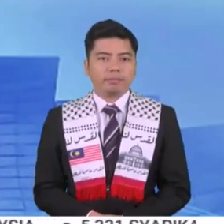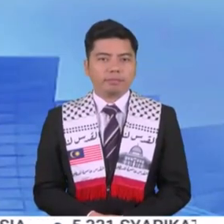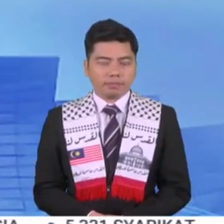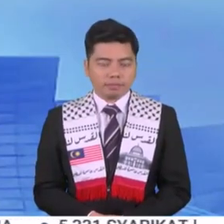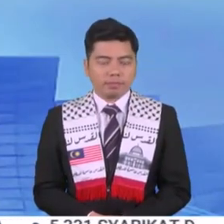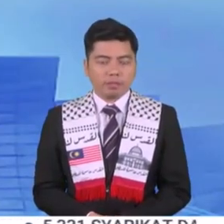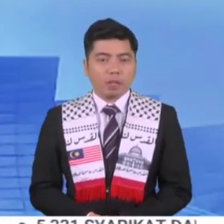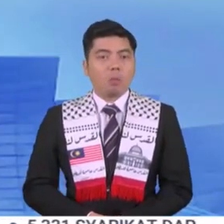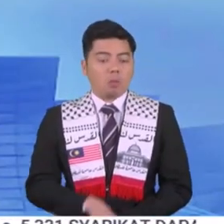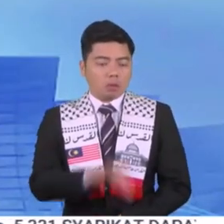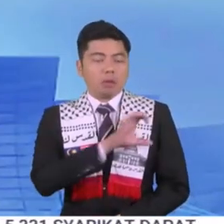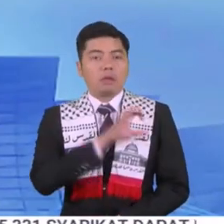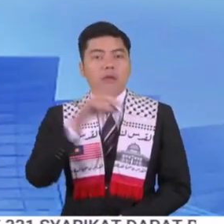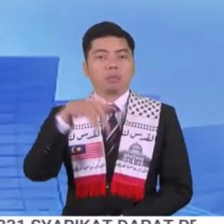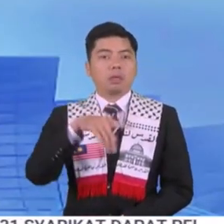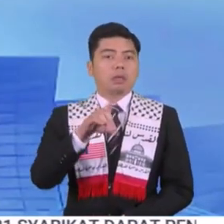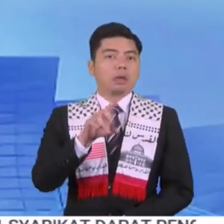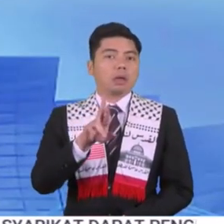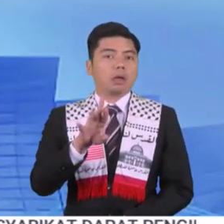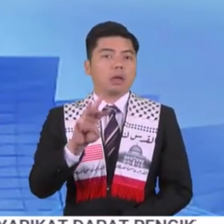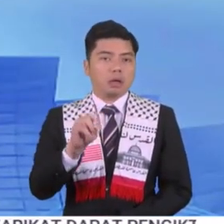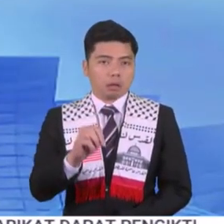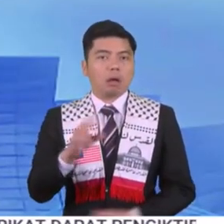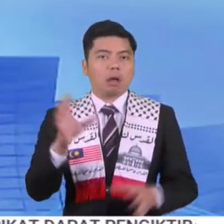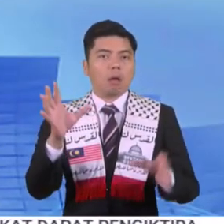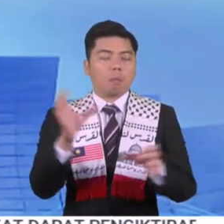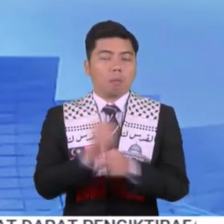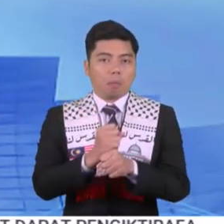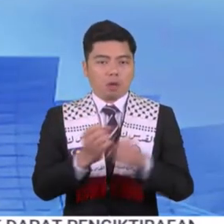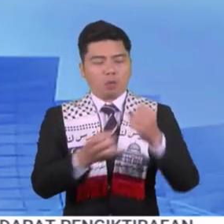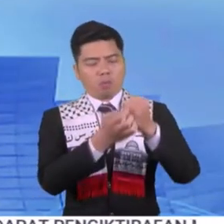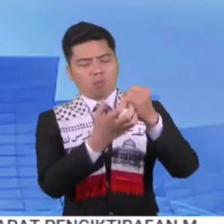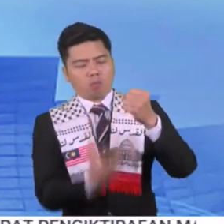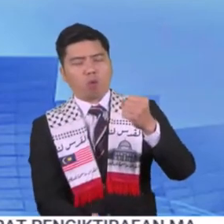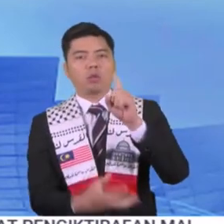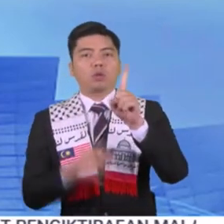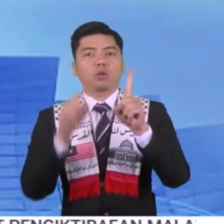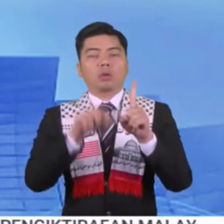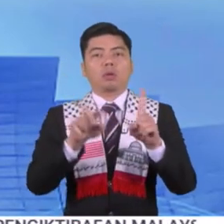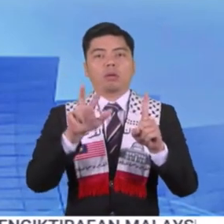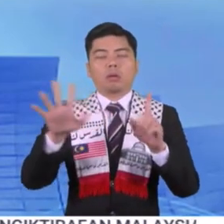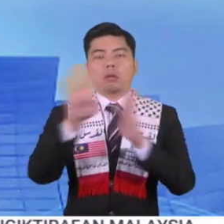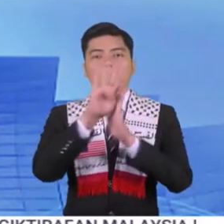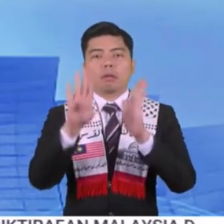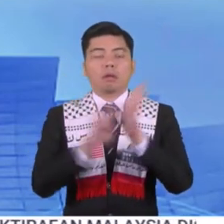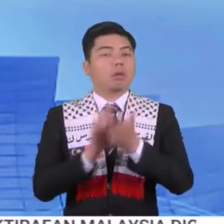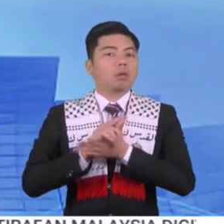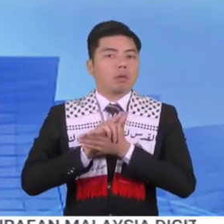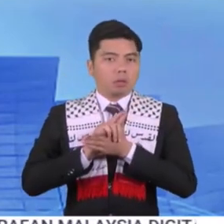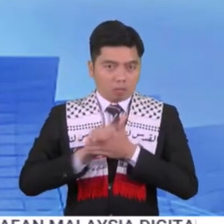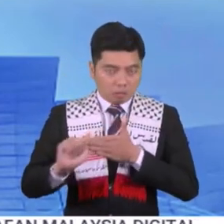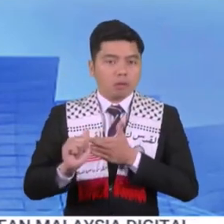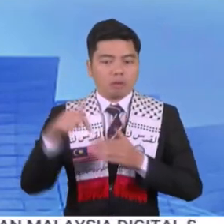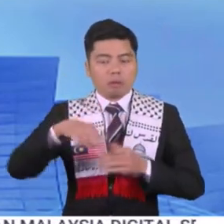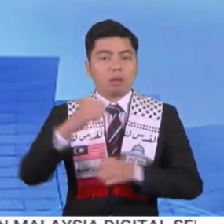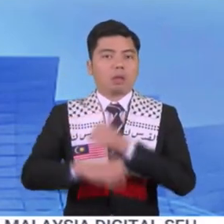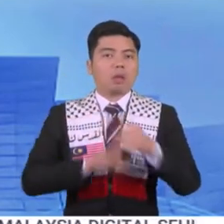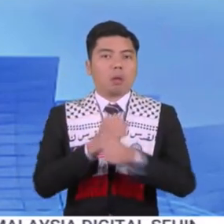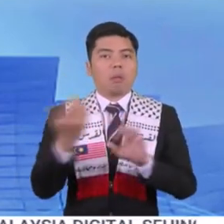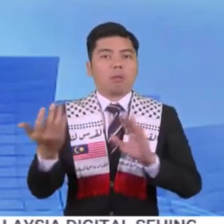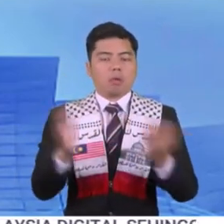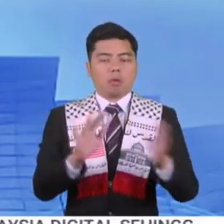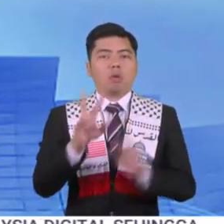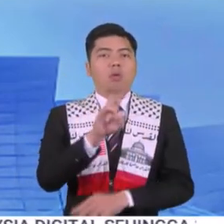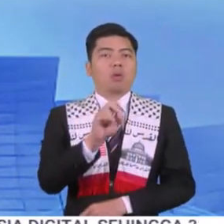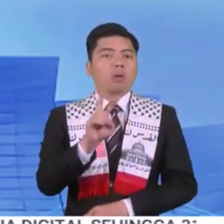perkembangan selanjutnya polis diraja Malaysia pdrm menerima peruntukan rm.35 bilion tahun ini